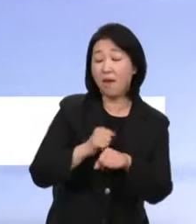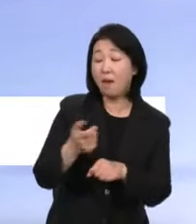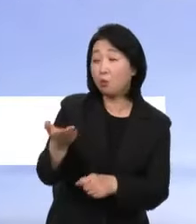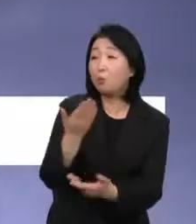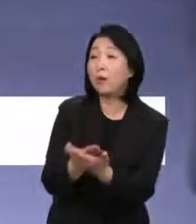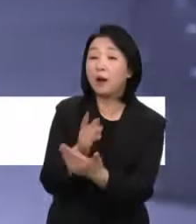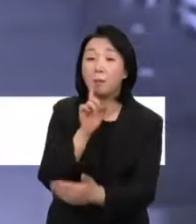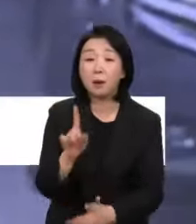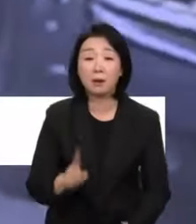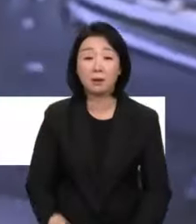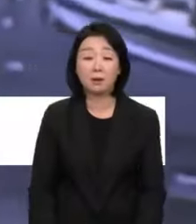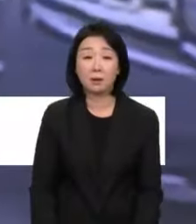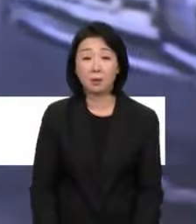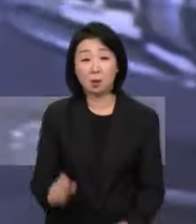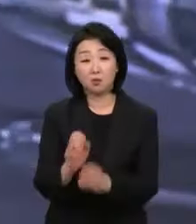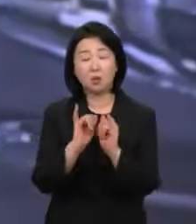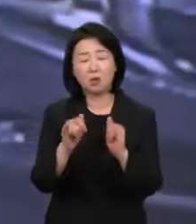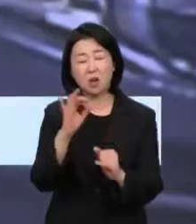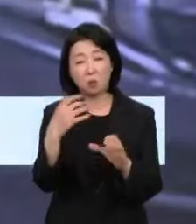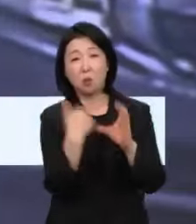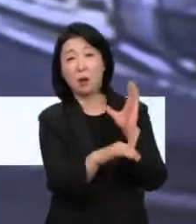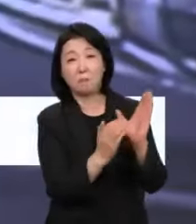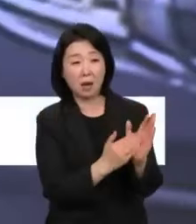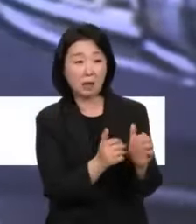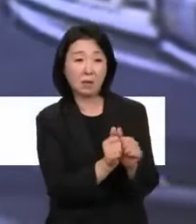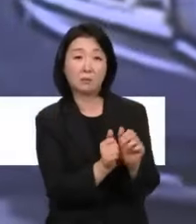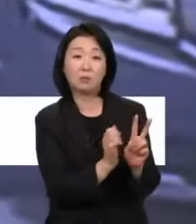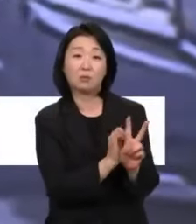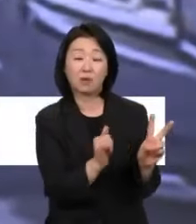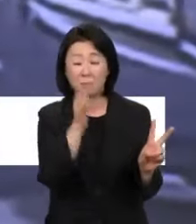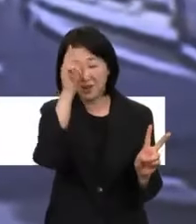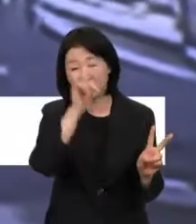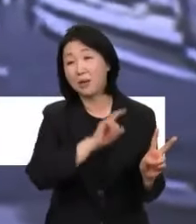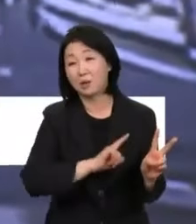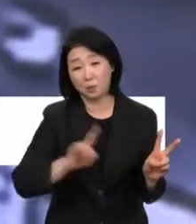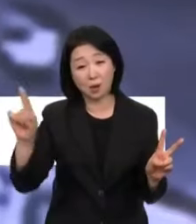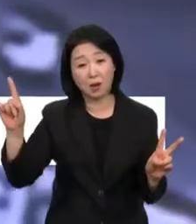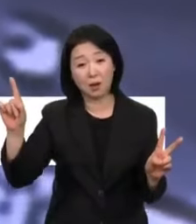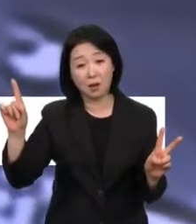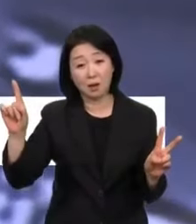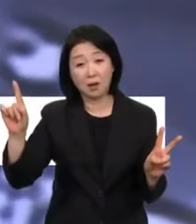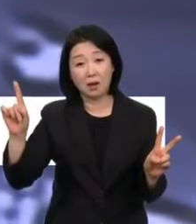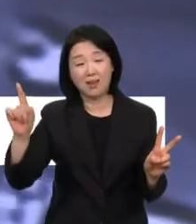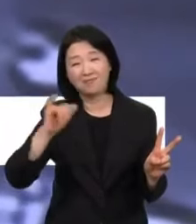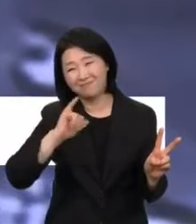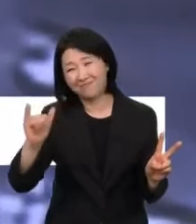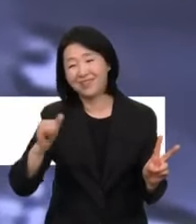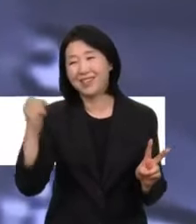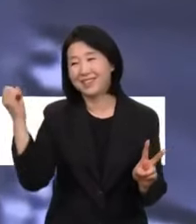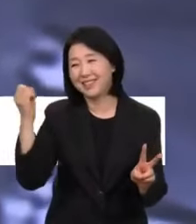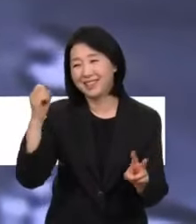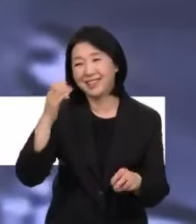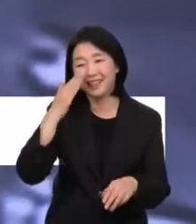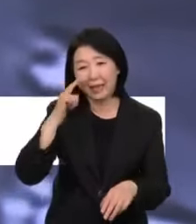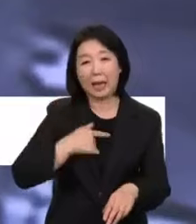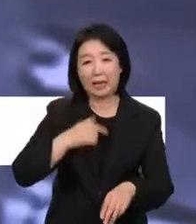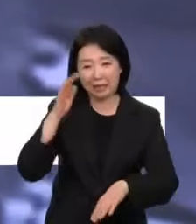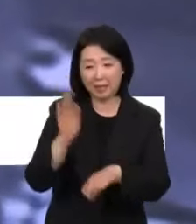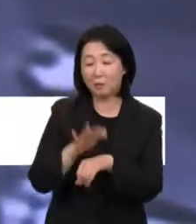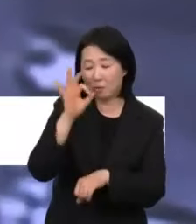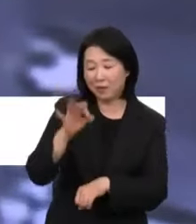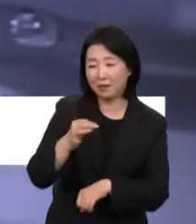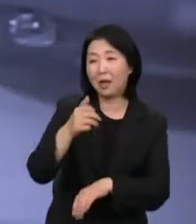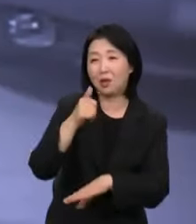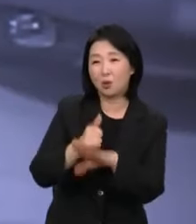시도했습니다. 운전자는 송금했고 남성들은 경찰에 다시 전화했습니다. 잘못 본 것 같다고 신고를 취하하겠다고